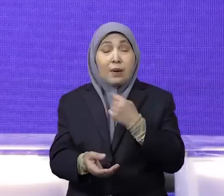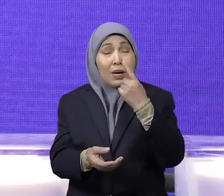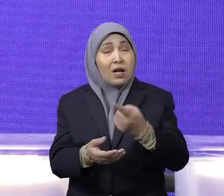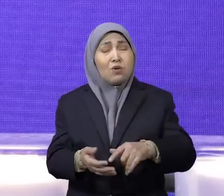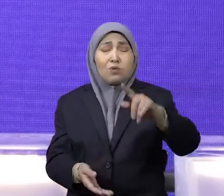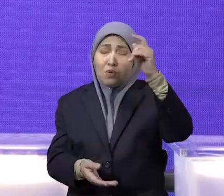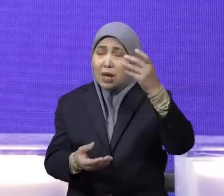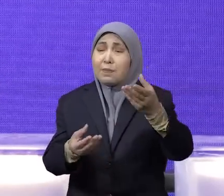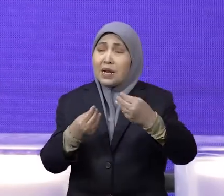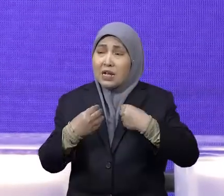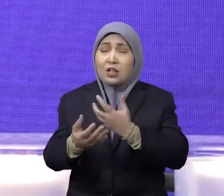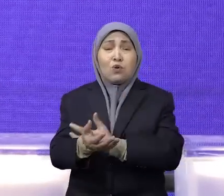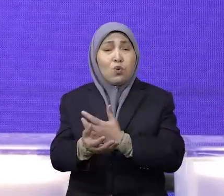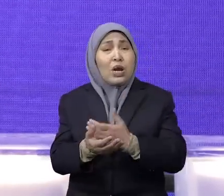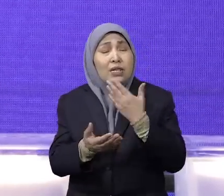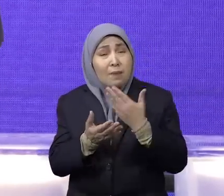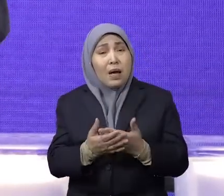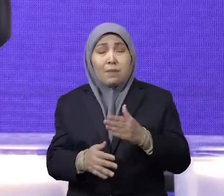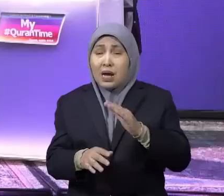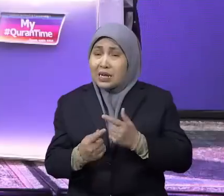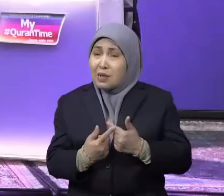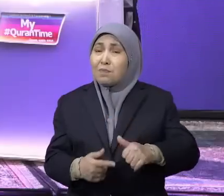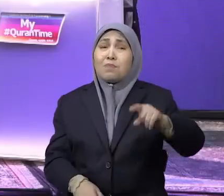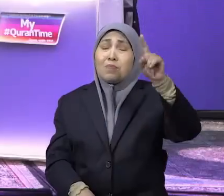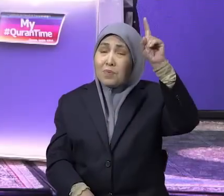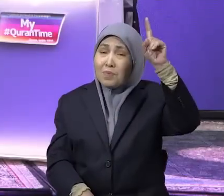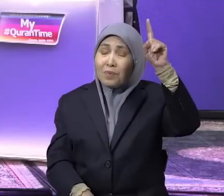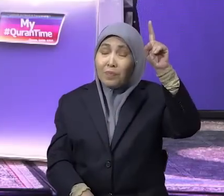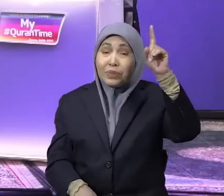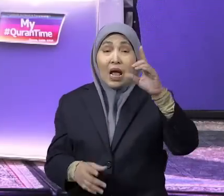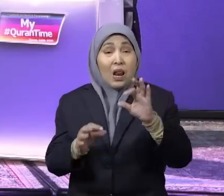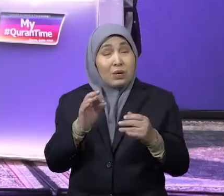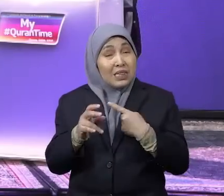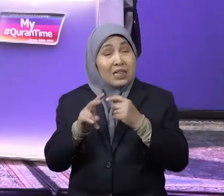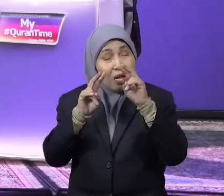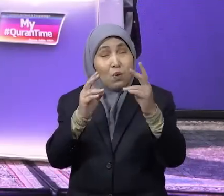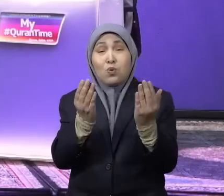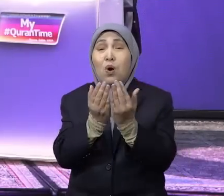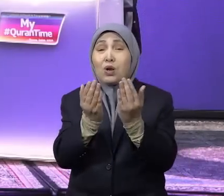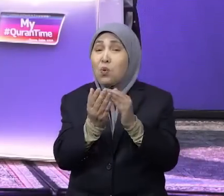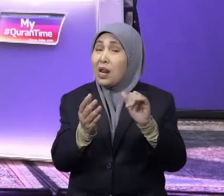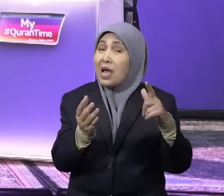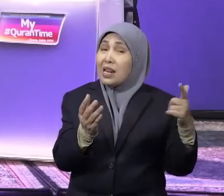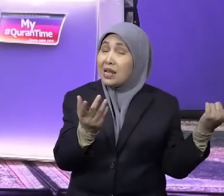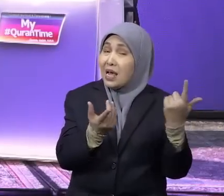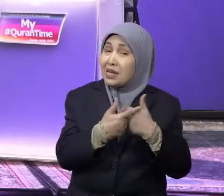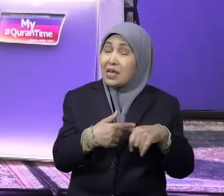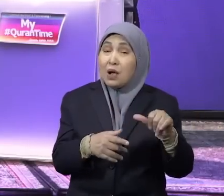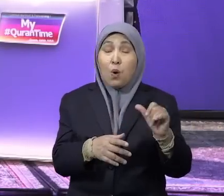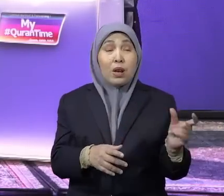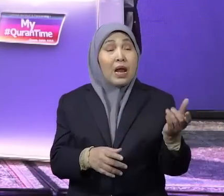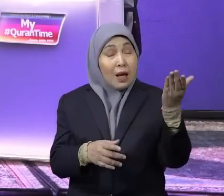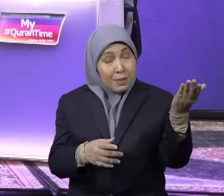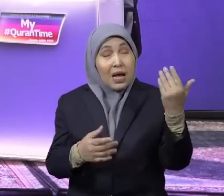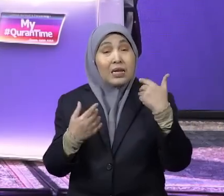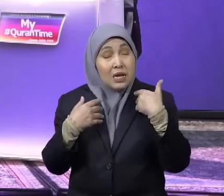Tuhanku, berilah aku keturunan yang baik di sisimu, min ladunka. Sebenarnya kalau kita tengok doa-doa yang lain daripada para nabi yang lain pun ada